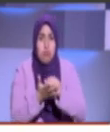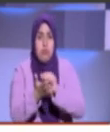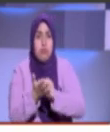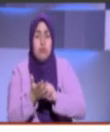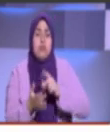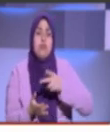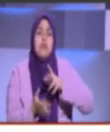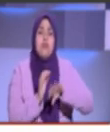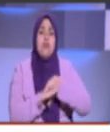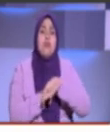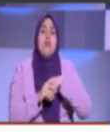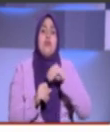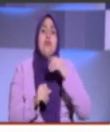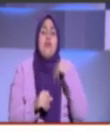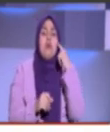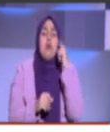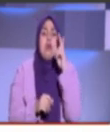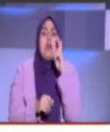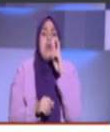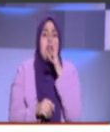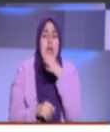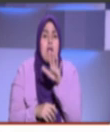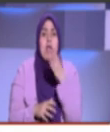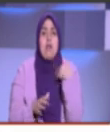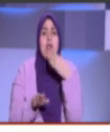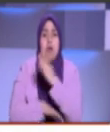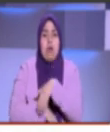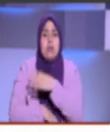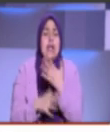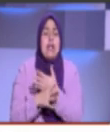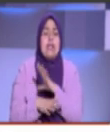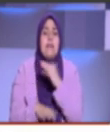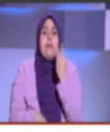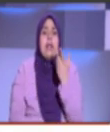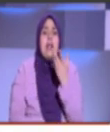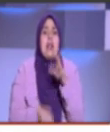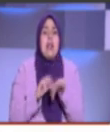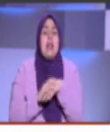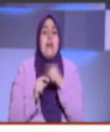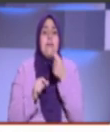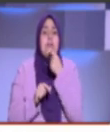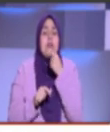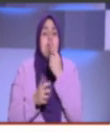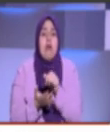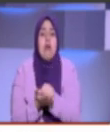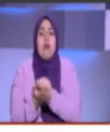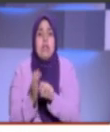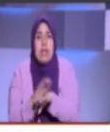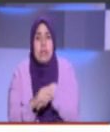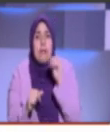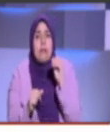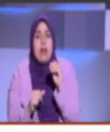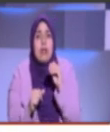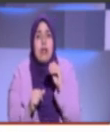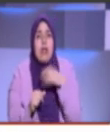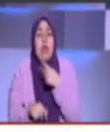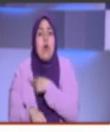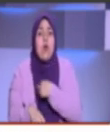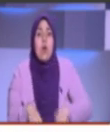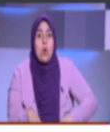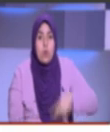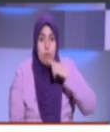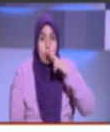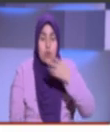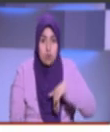ماذا او يعني اقراء الخطه، ماذا ستفعل بريطانيا بعد، ما هي الاجراءات التي ستتخذها. الحكومه تضع